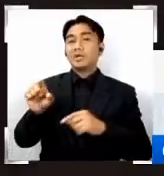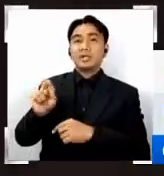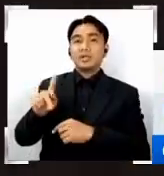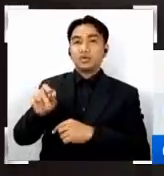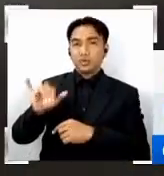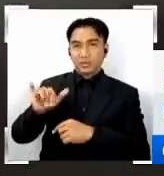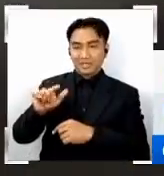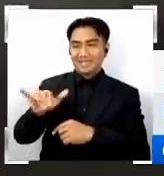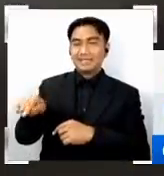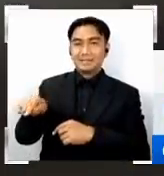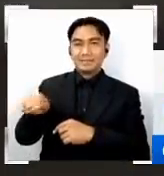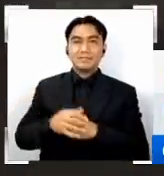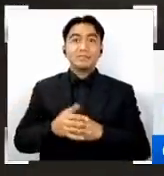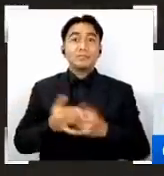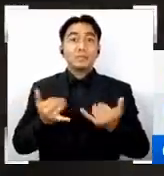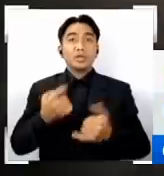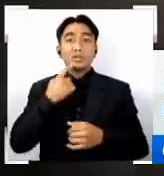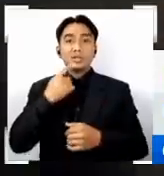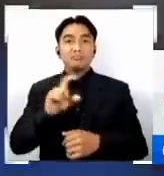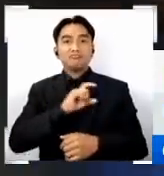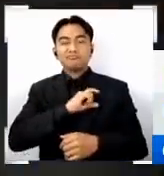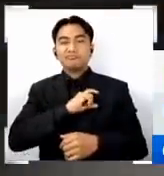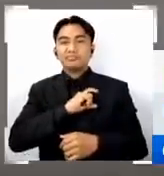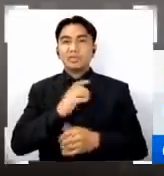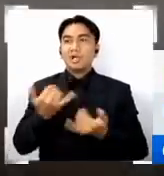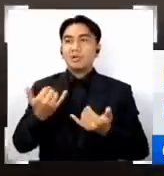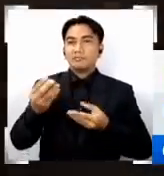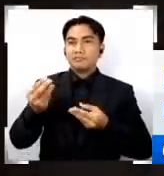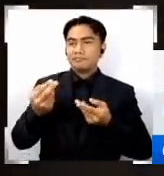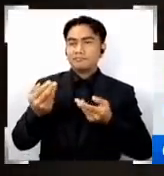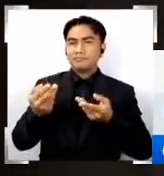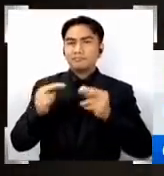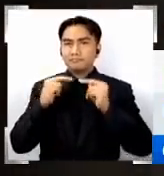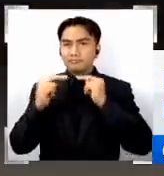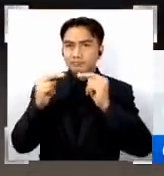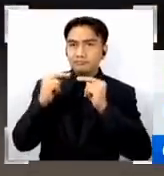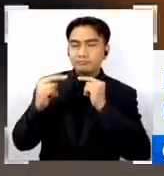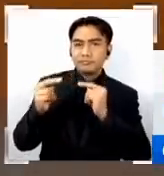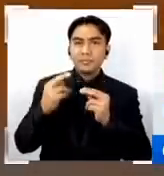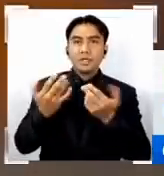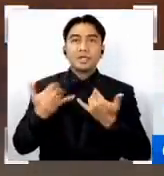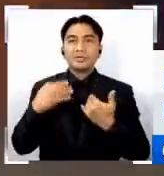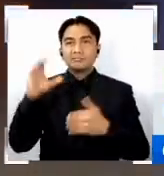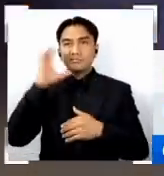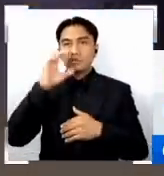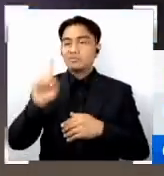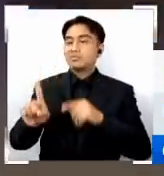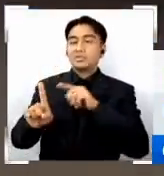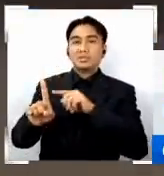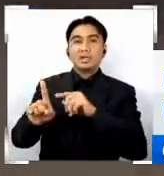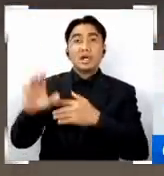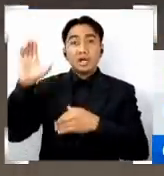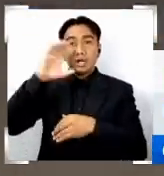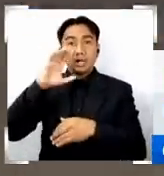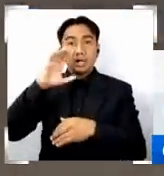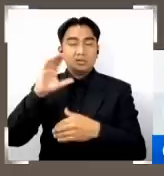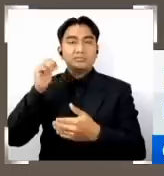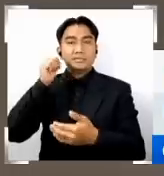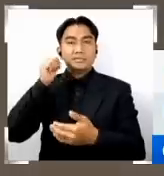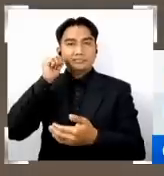otoridad, sa gitna ng pakikipagnegosasyon sa suspect ay hinahanap nito ang kanyang asawa. Tumagal ng halos isang oras